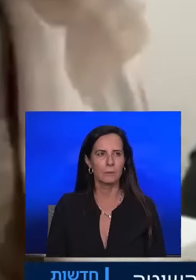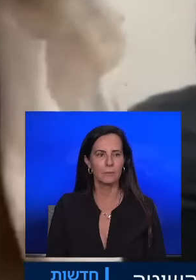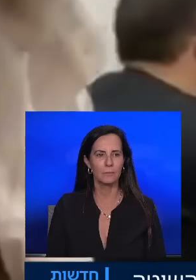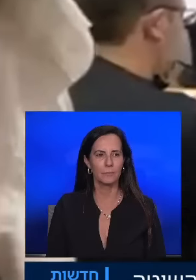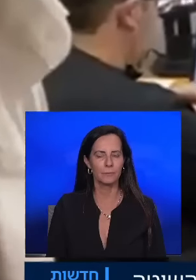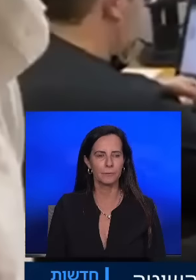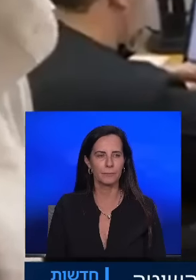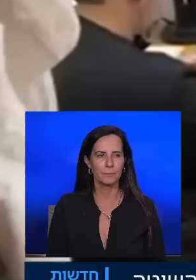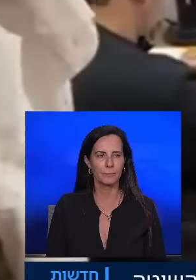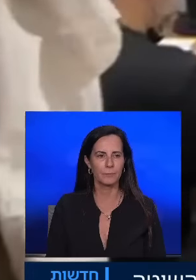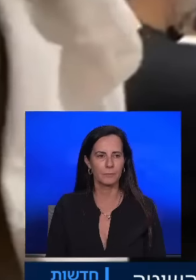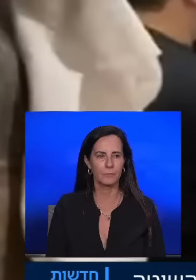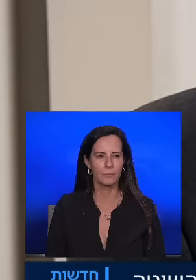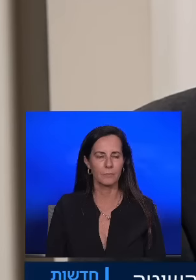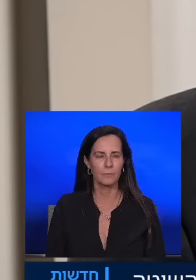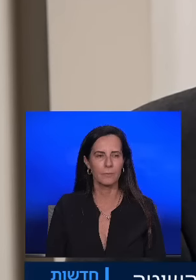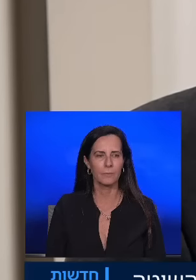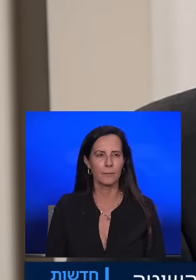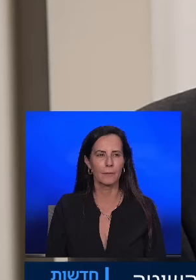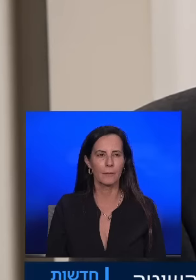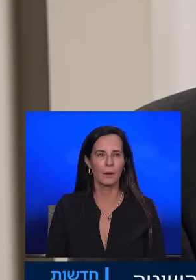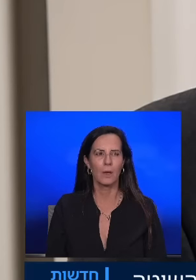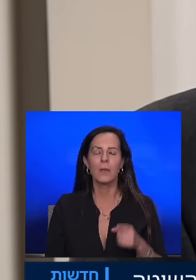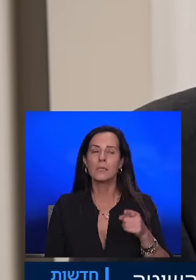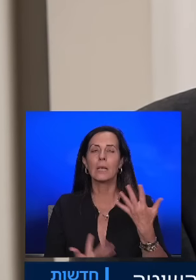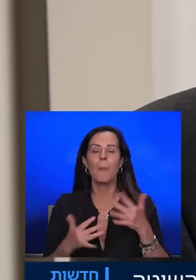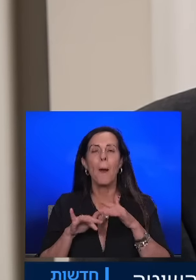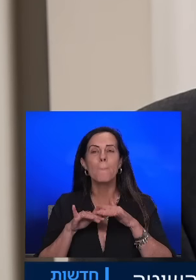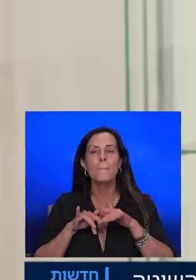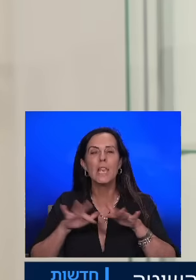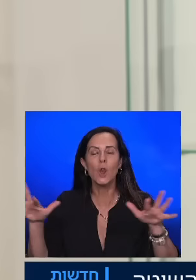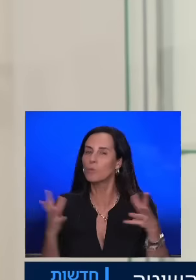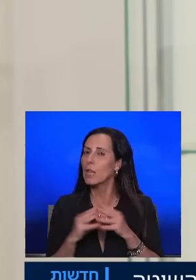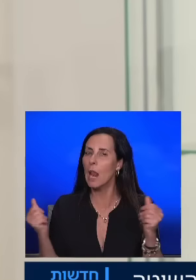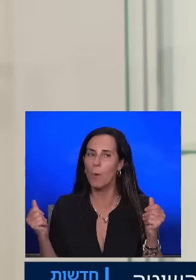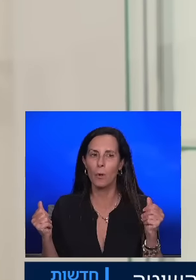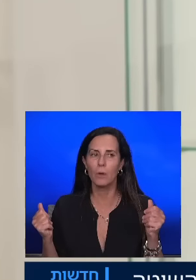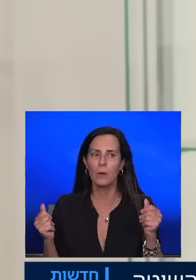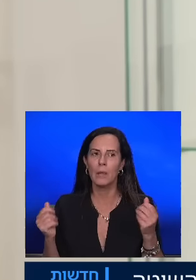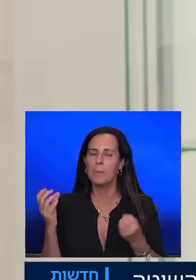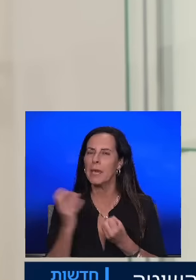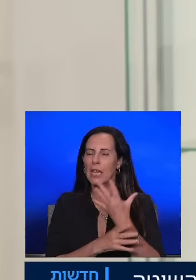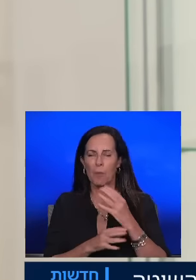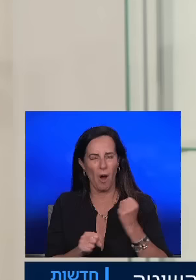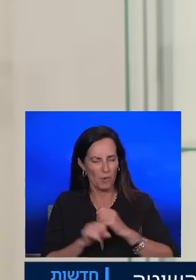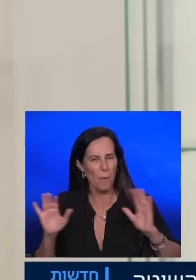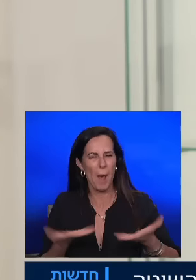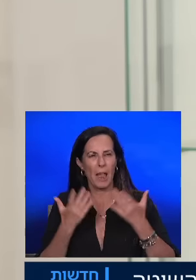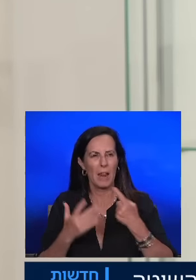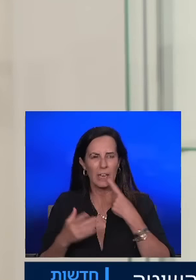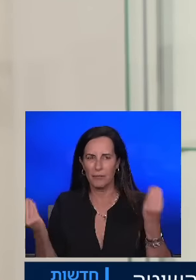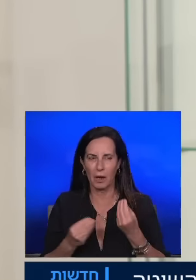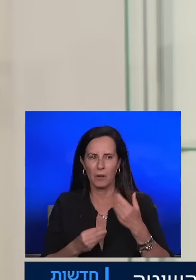אלו החבר'ה. בחישובים גסים, אנחנו מדברים על כמה מיליונים שהועלמו. הם פתחו שם מעברים והתחילו להגיד דברים